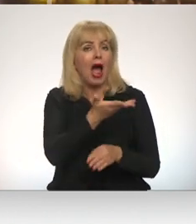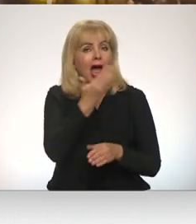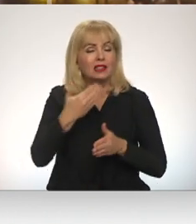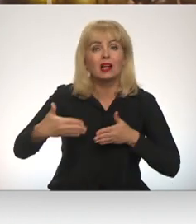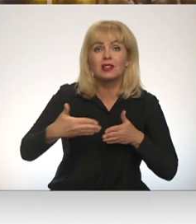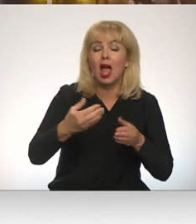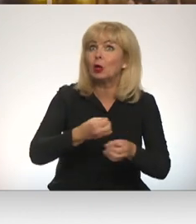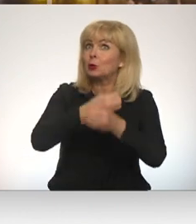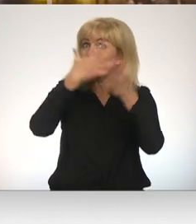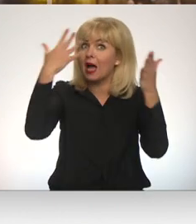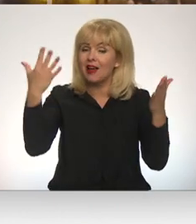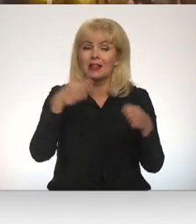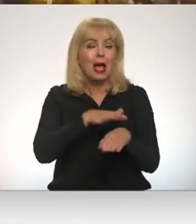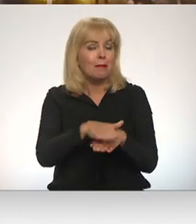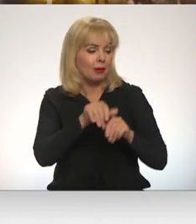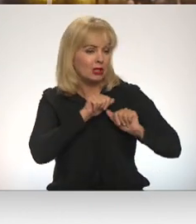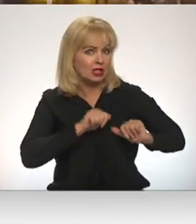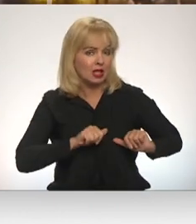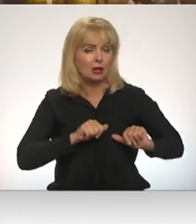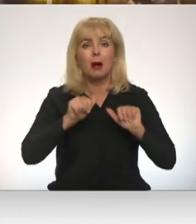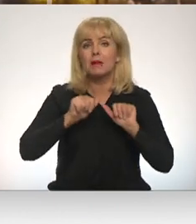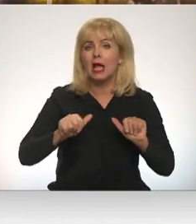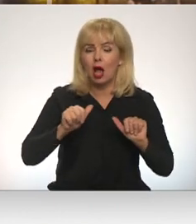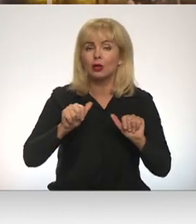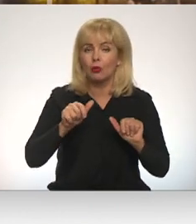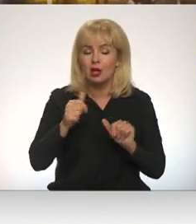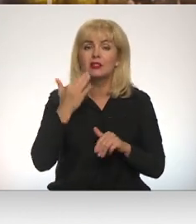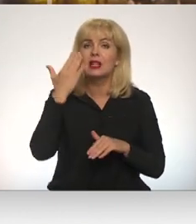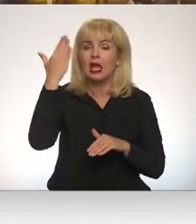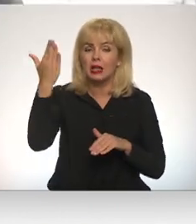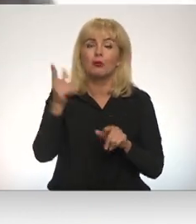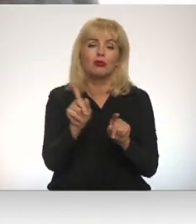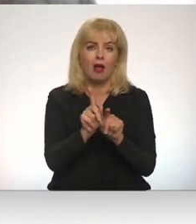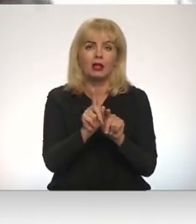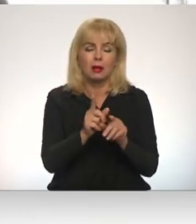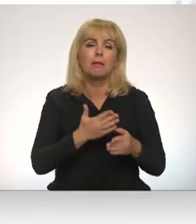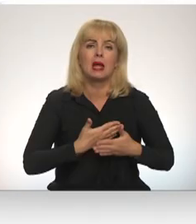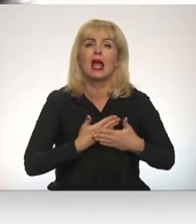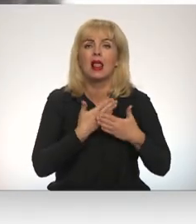ieklausīties, piepildīt sirdi ar mieru, gaismu, cerību un mīlestību.